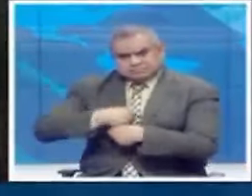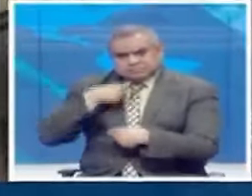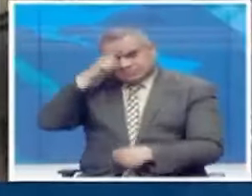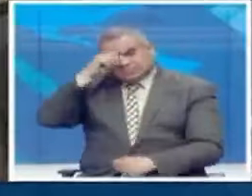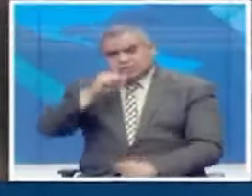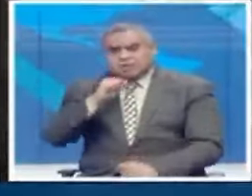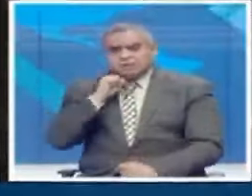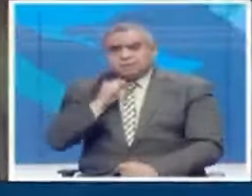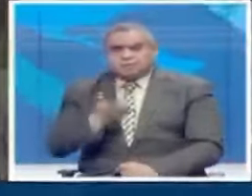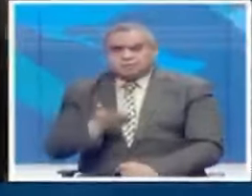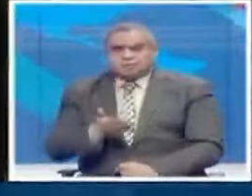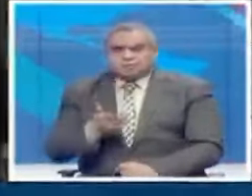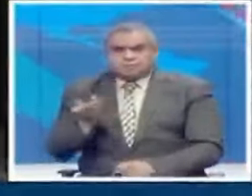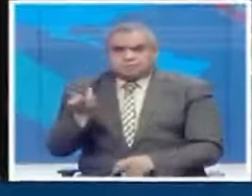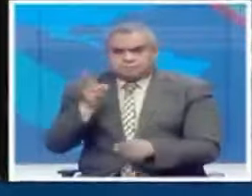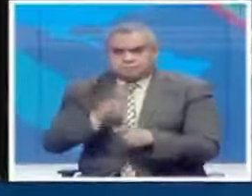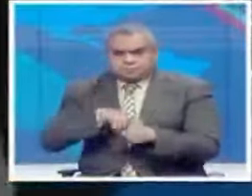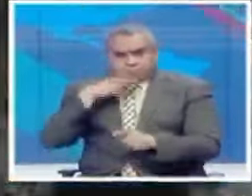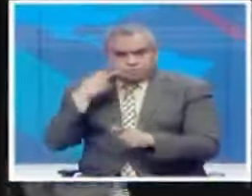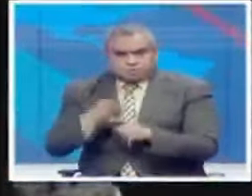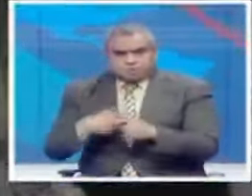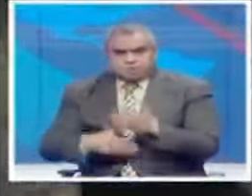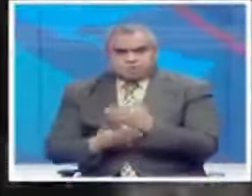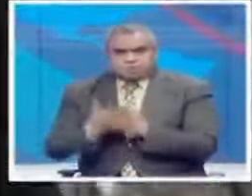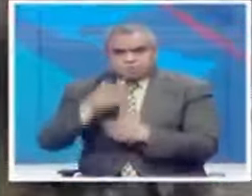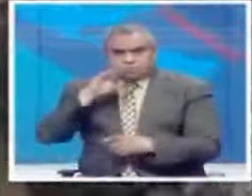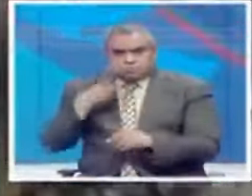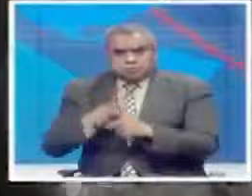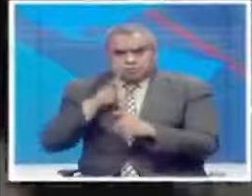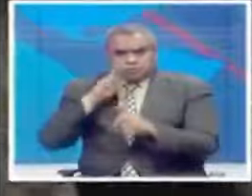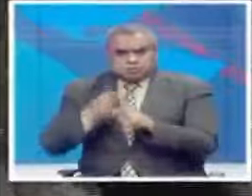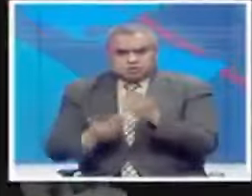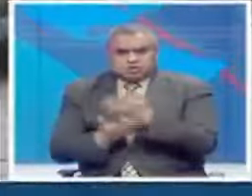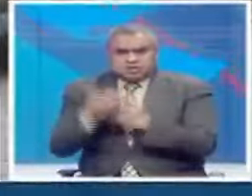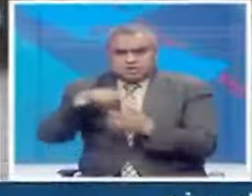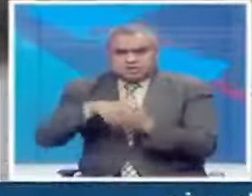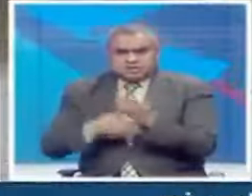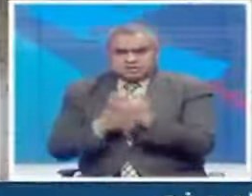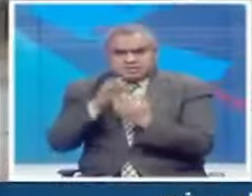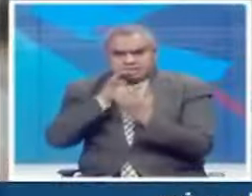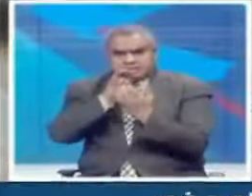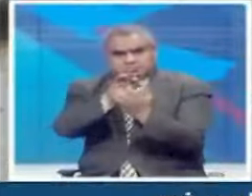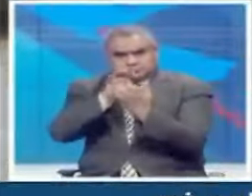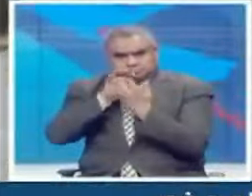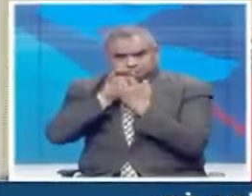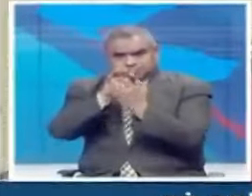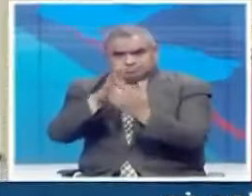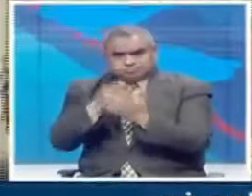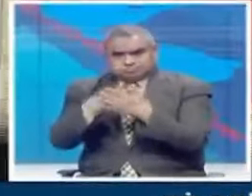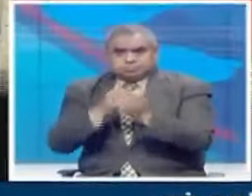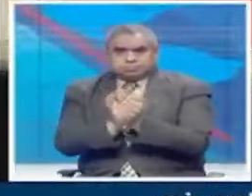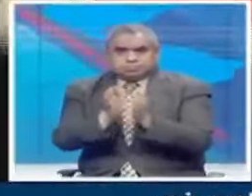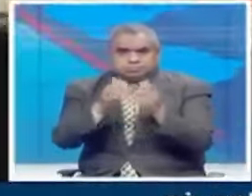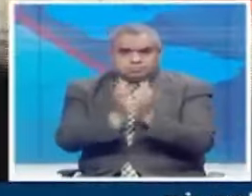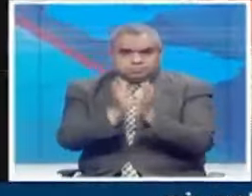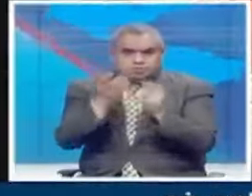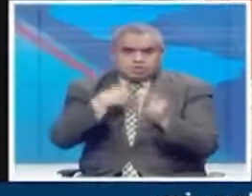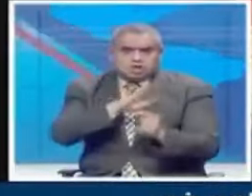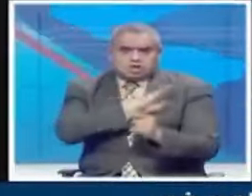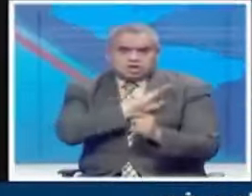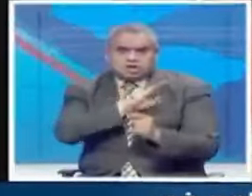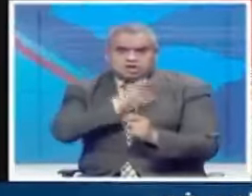الأفق. هذا وشهدت محاور التوغل في قطاع غزة اشتباكات عنيفة بين المقاومة وقوات